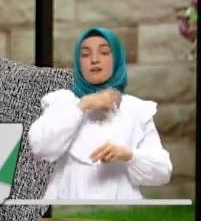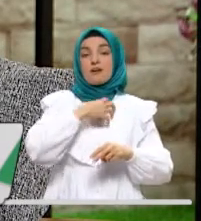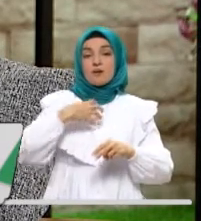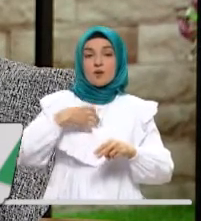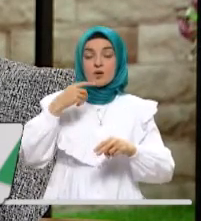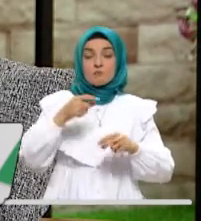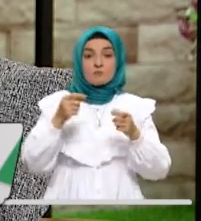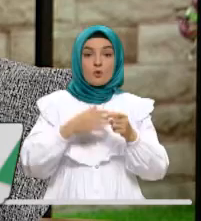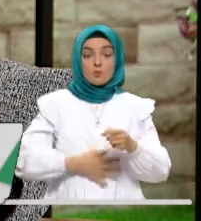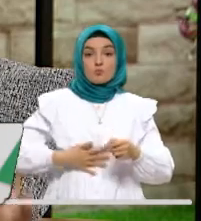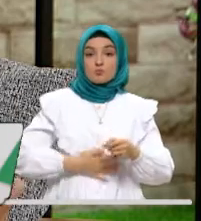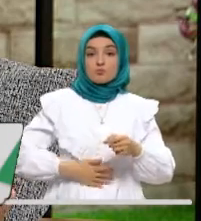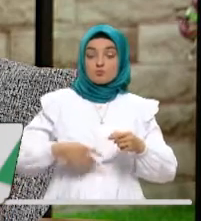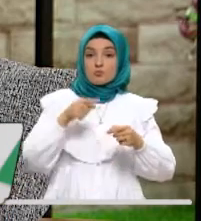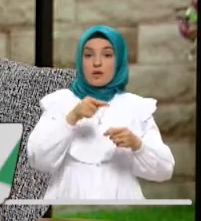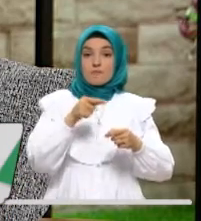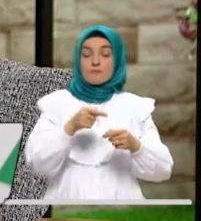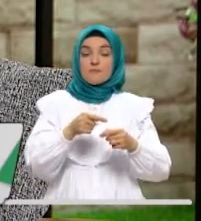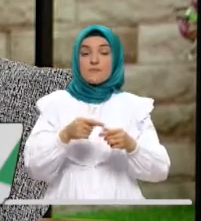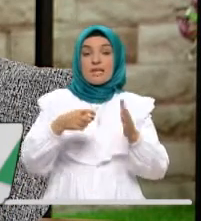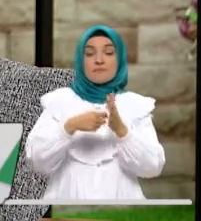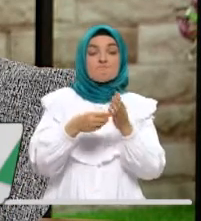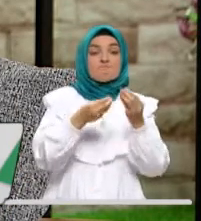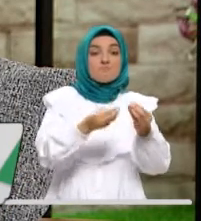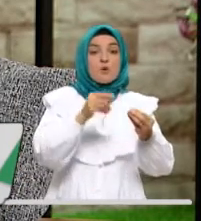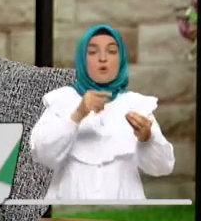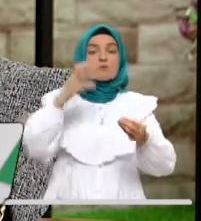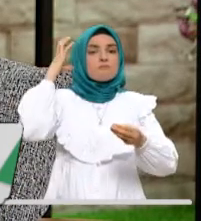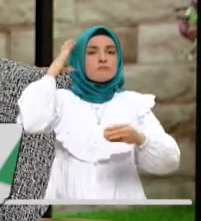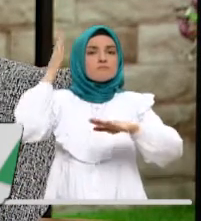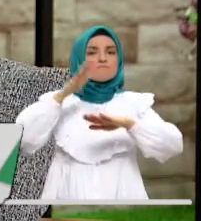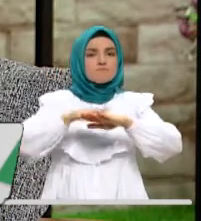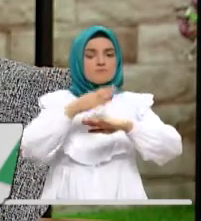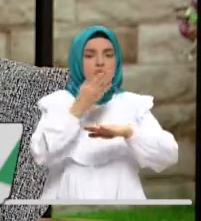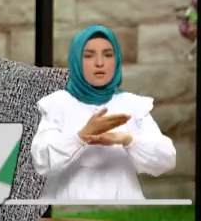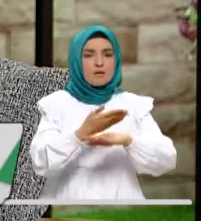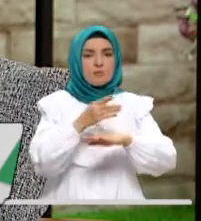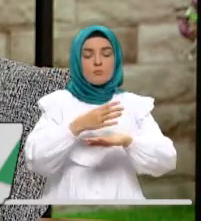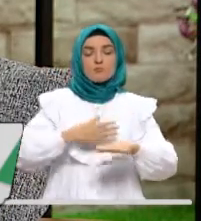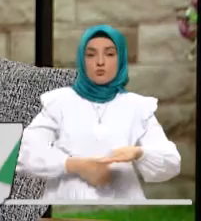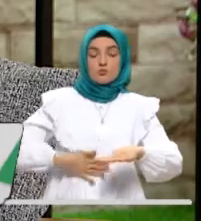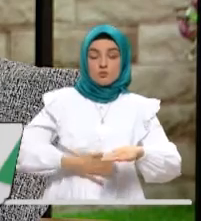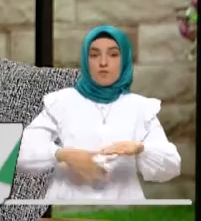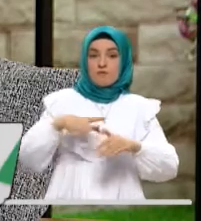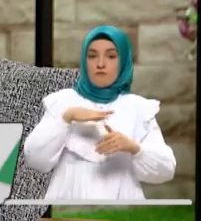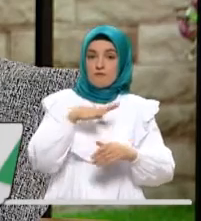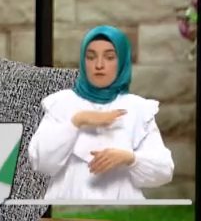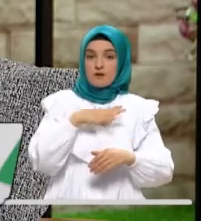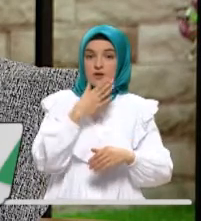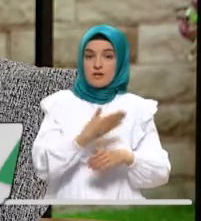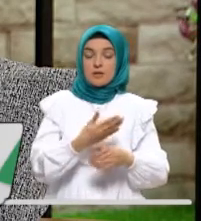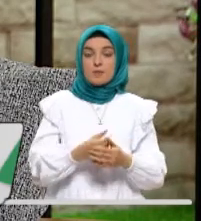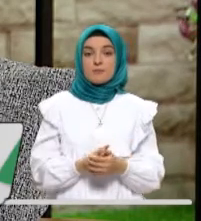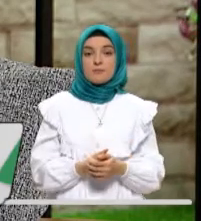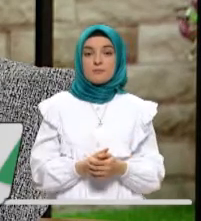semte ismini verdi. Oraya vakıf yaptı ve daha sonra köprü inşa etti. Hala Nülüfer semti vardır Bursa'da ve Bursa'nın en güzel ilçelerinden bir